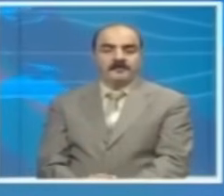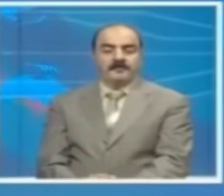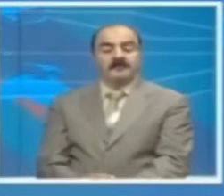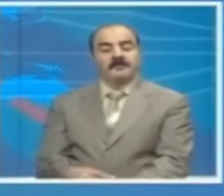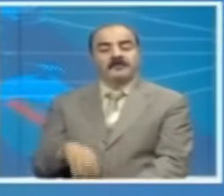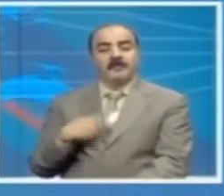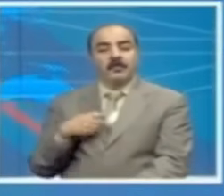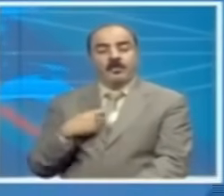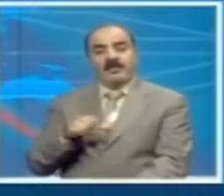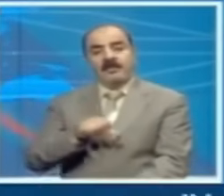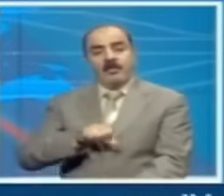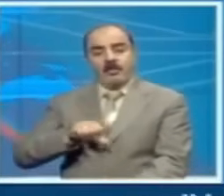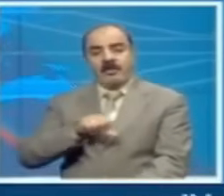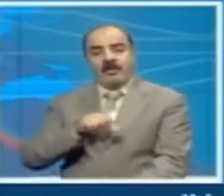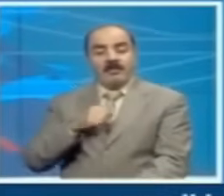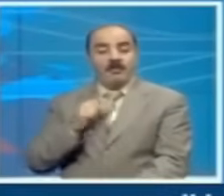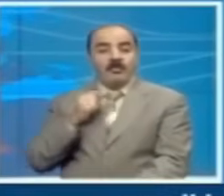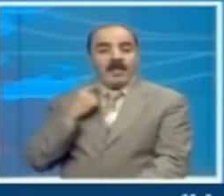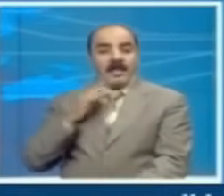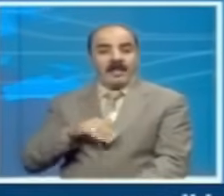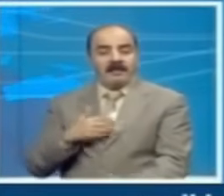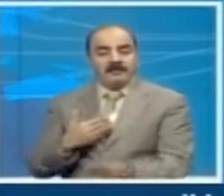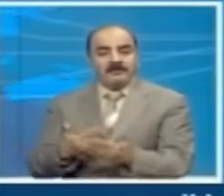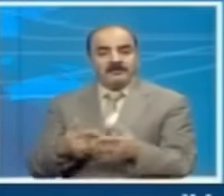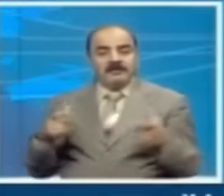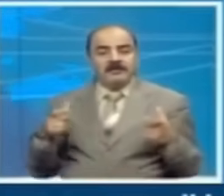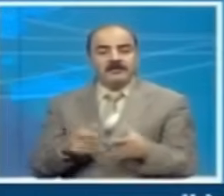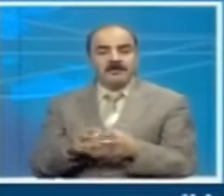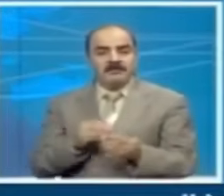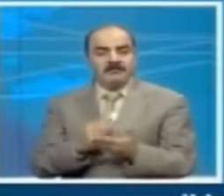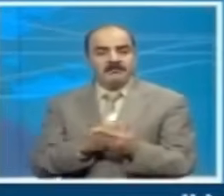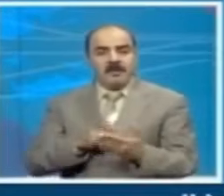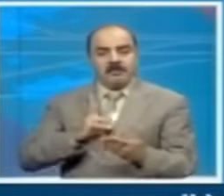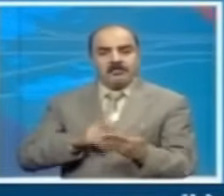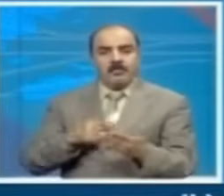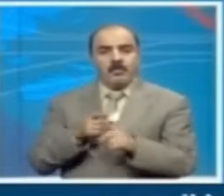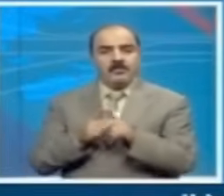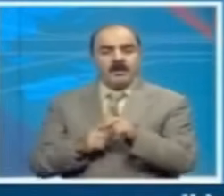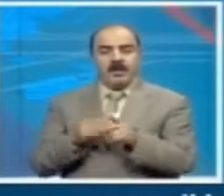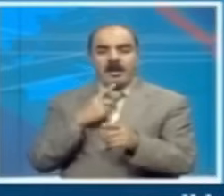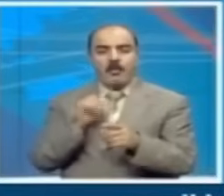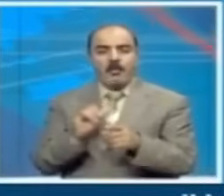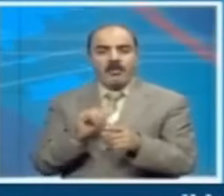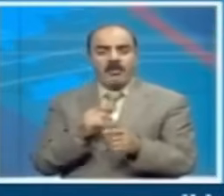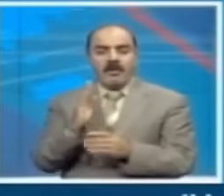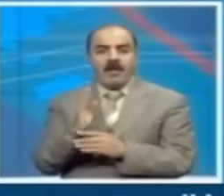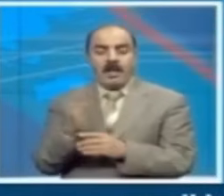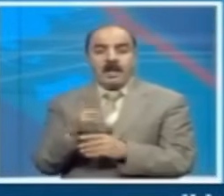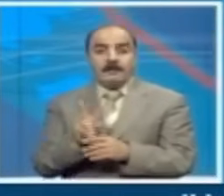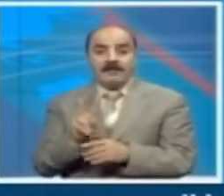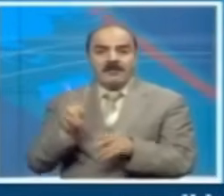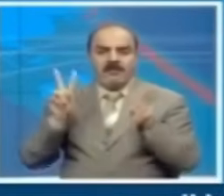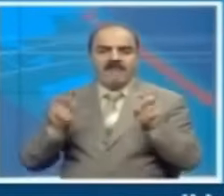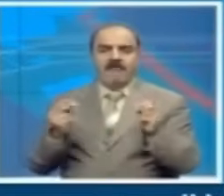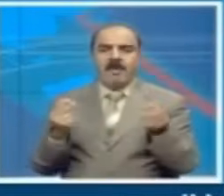أخذ وزير التموين والتجارة الداخلية دكتور علي المصلح اجتماعا لوضع قرار رئيس مجلس الوزراء الخاص بتحديد 7 سلع